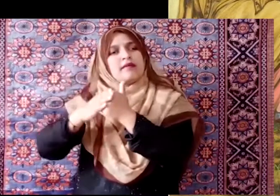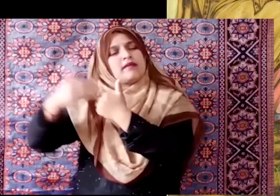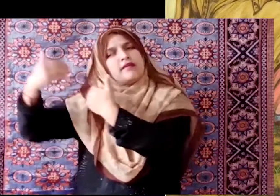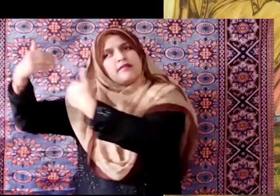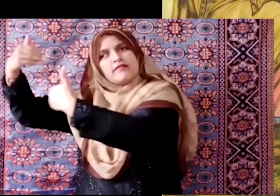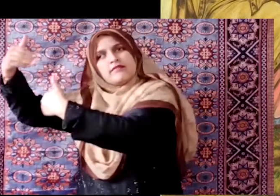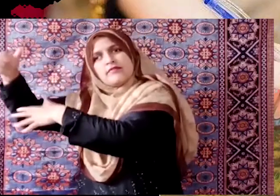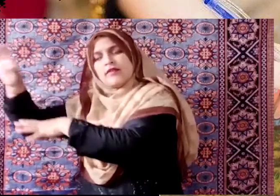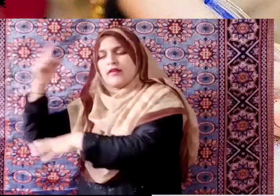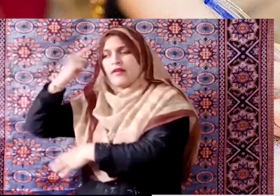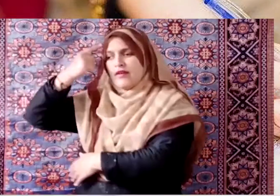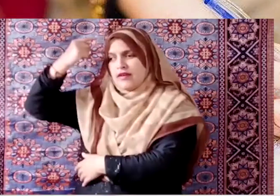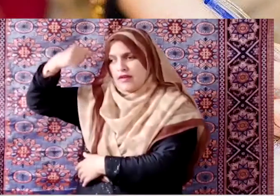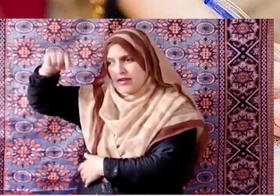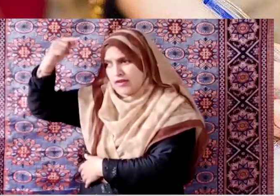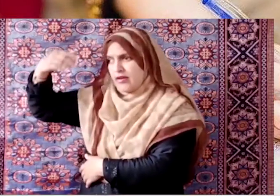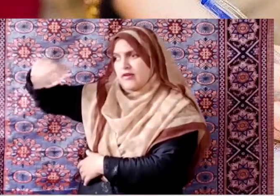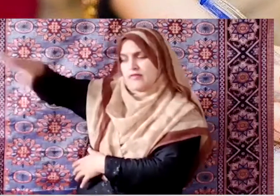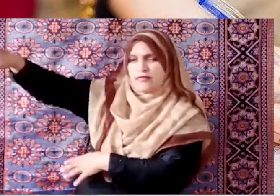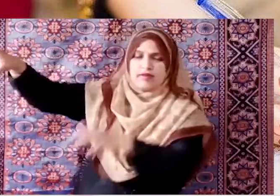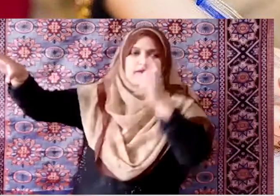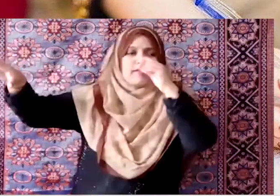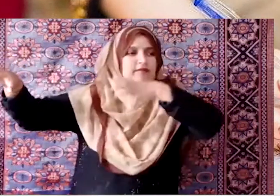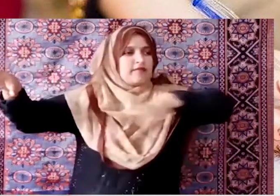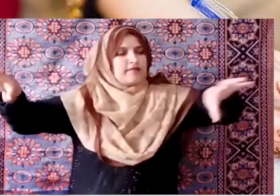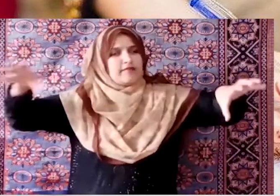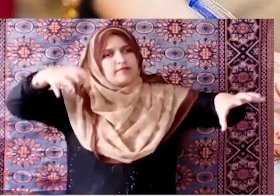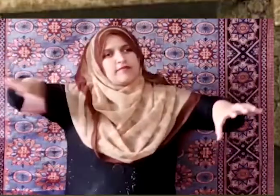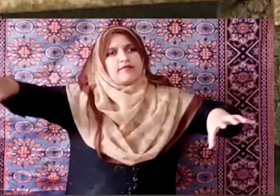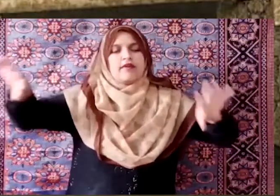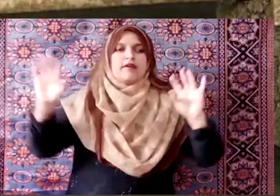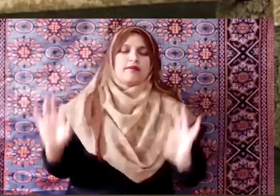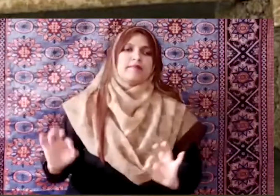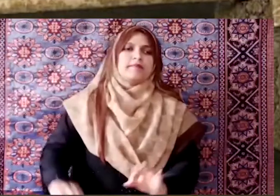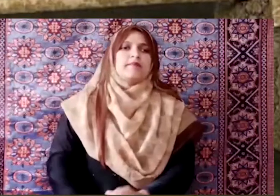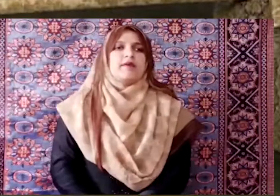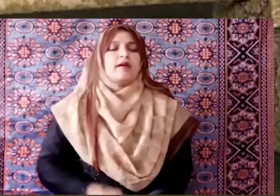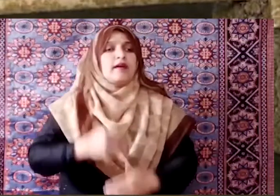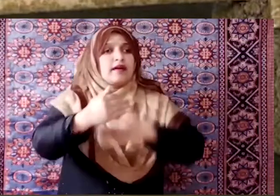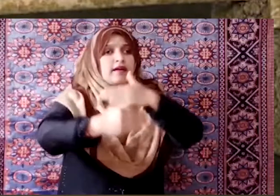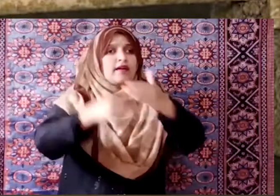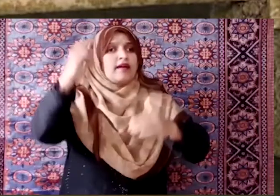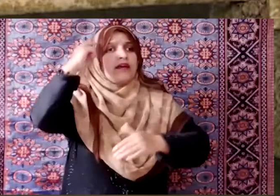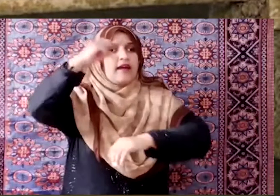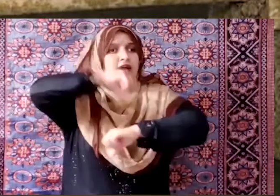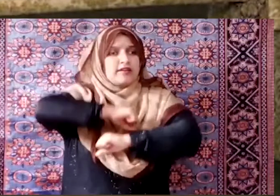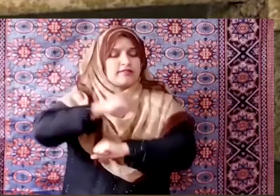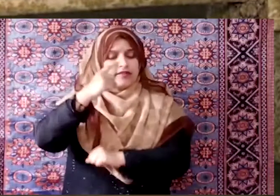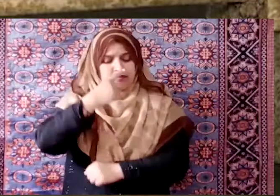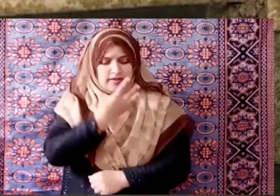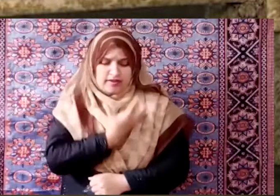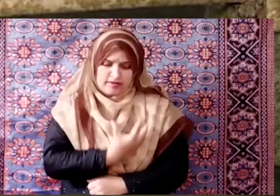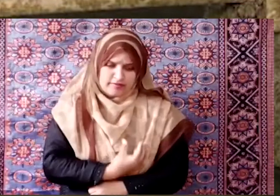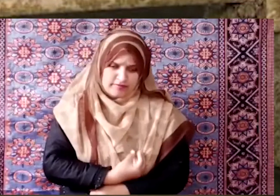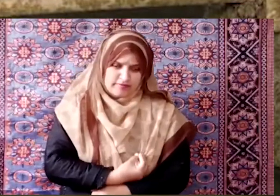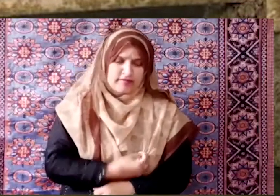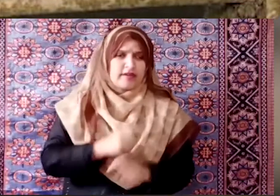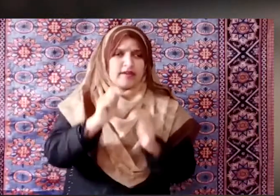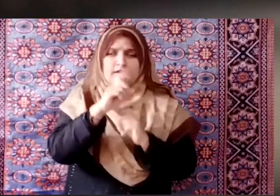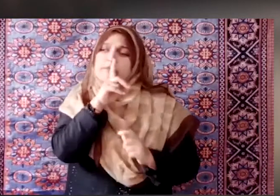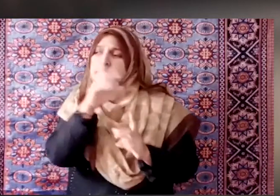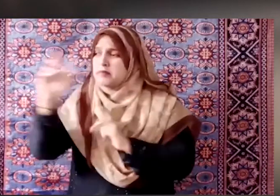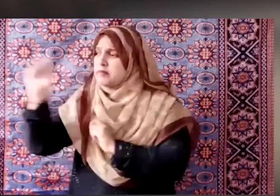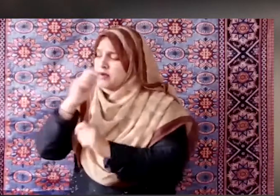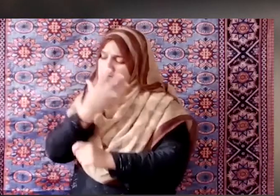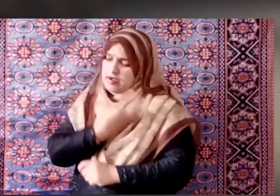کا نکاح سیدو کھیڑے سے کر دیا گیا اور وہ ہیر کی ڈولی لے کر رنگ پور چلا گیا، مگر وہ رانجھا کے لیے اداس